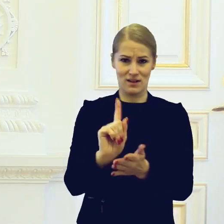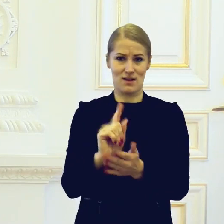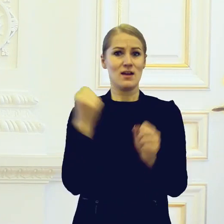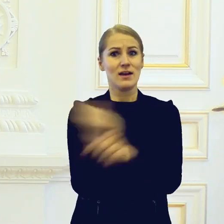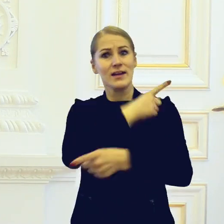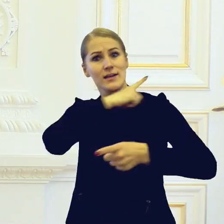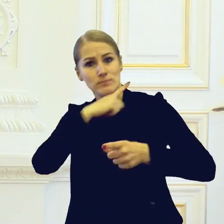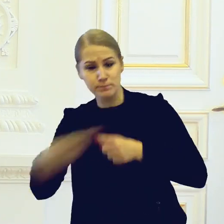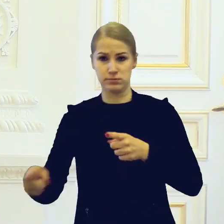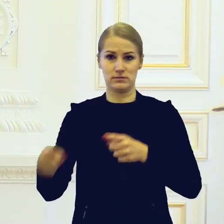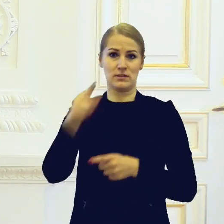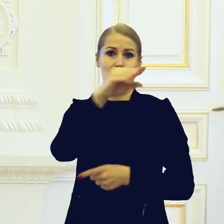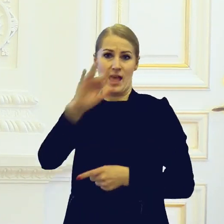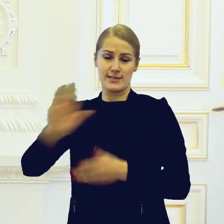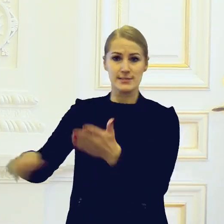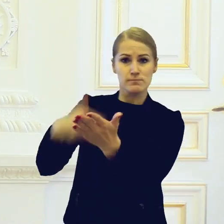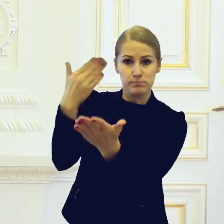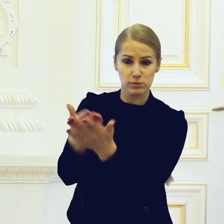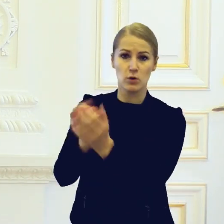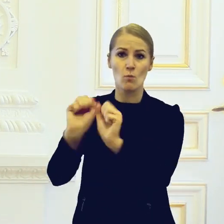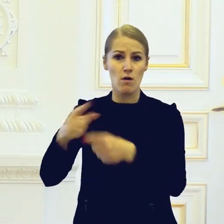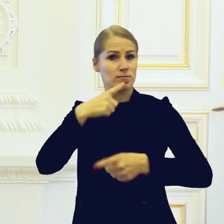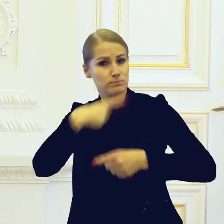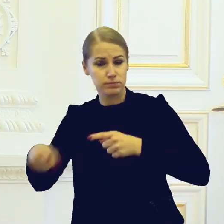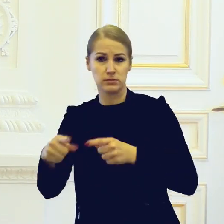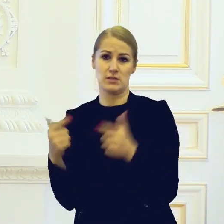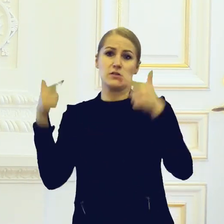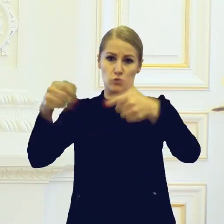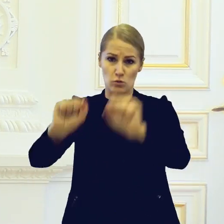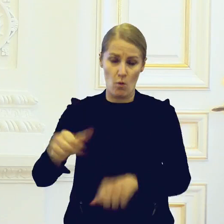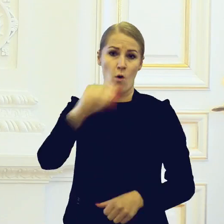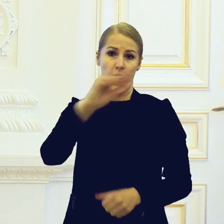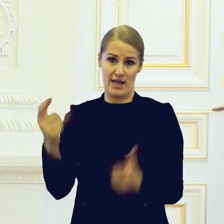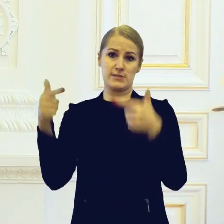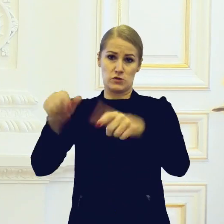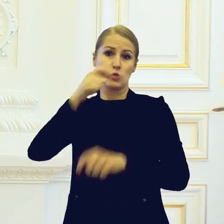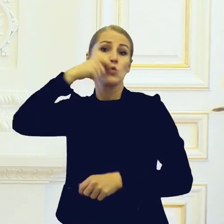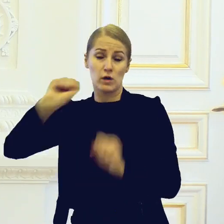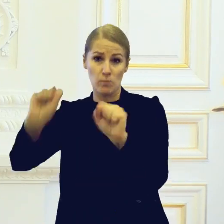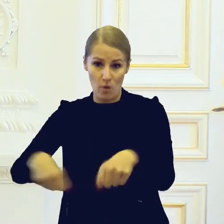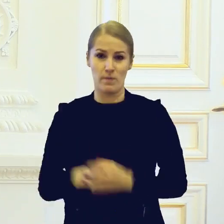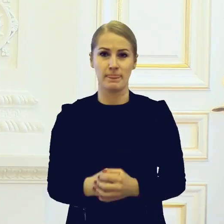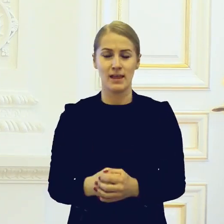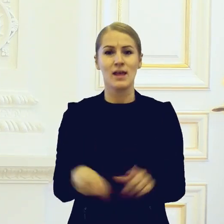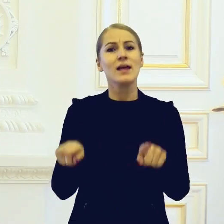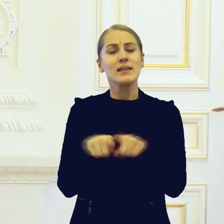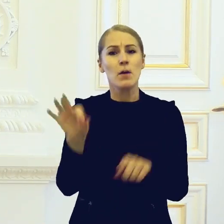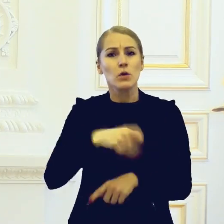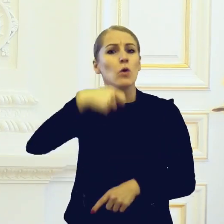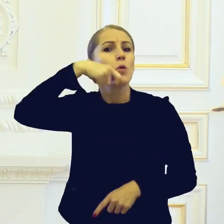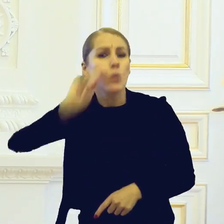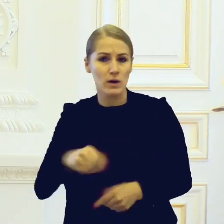ES valstybės kandidatės statusą kaip įmanoma greičiau. Aptarėme paramos Ukrainai